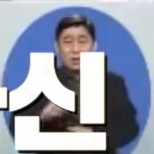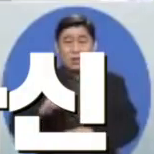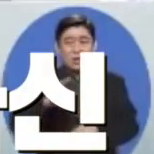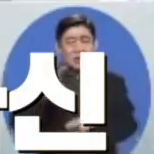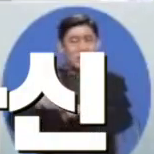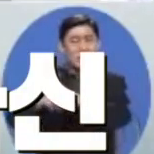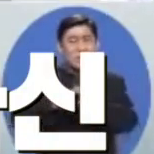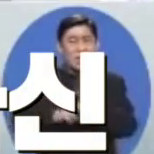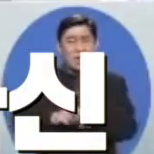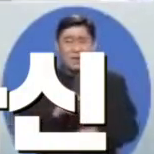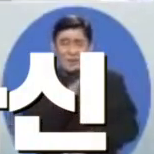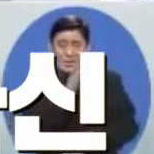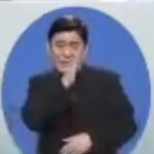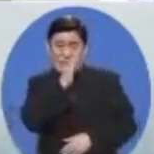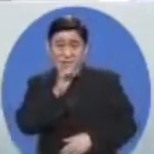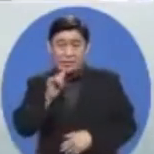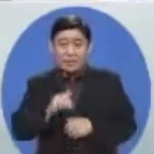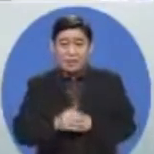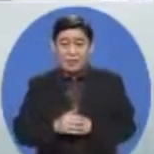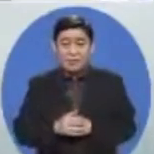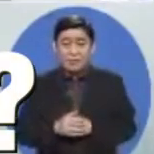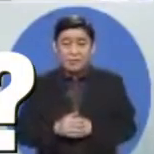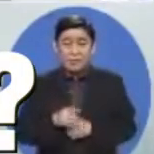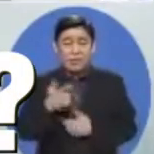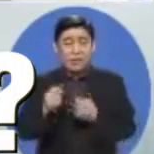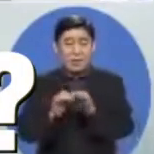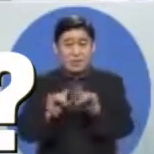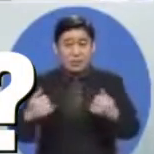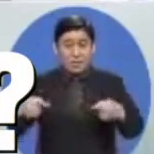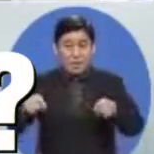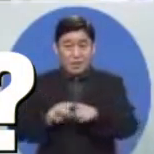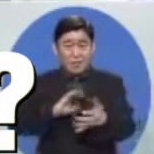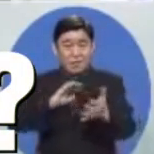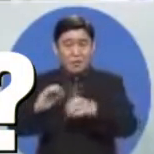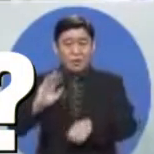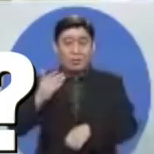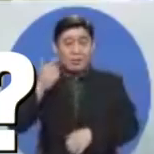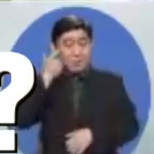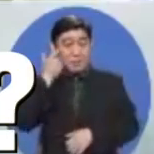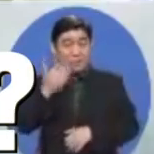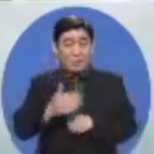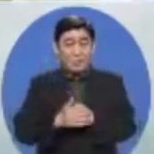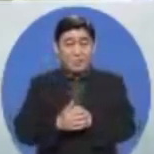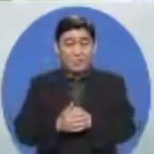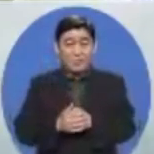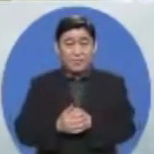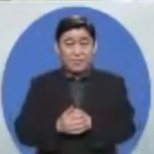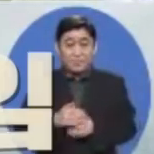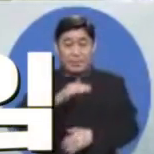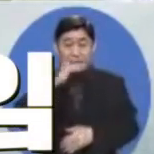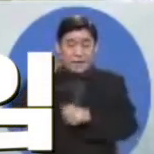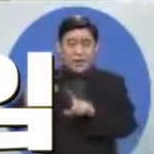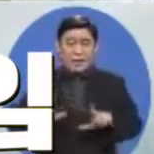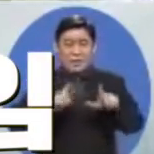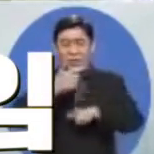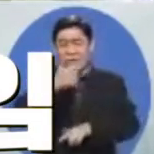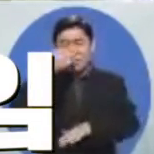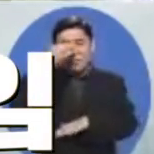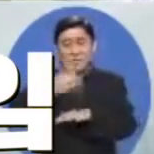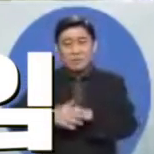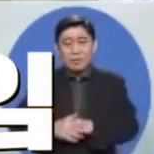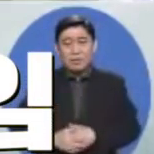자리에 있는 것이 너무나 부끄럽습니다. 왜 내가 이런 사람들하고 같이 이런 토론을 해야 된단 말입니까? 반듯하게 살아서 너무